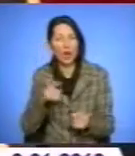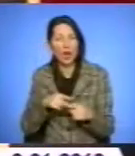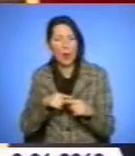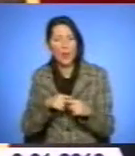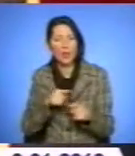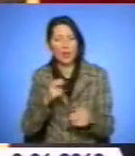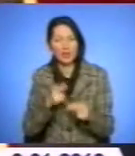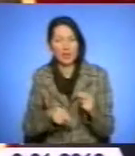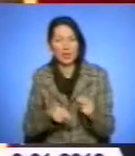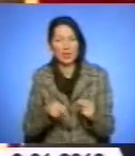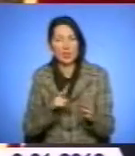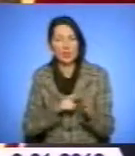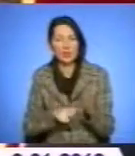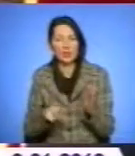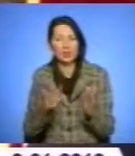в